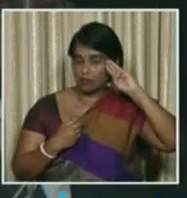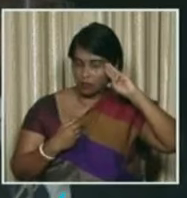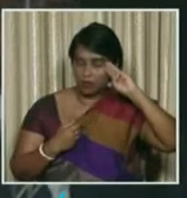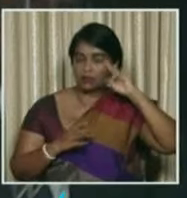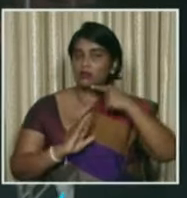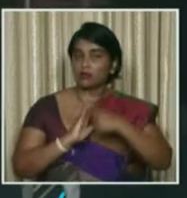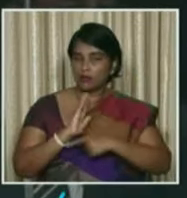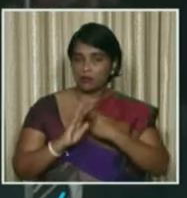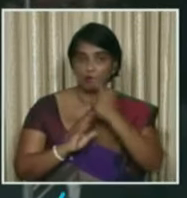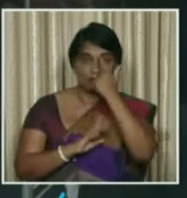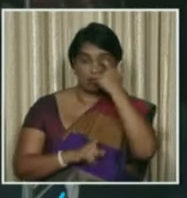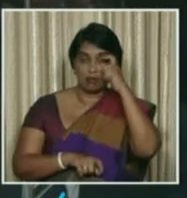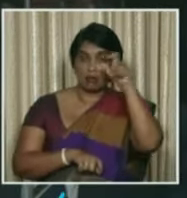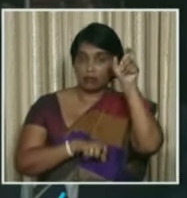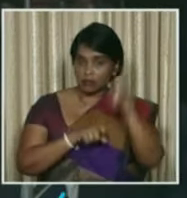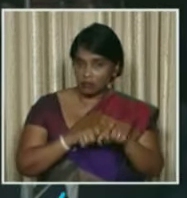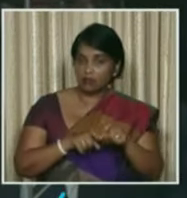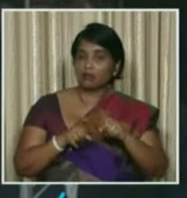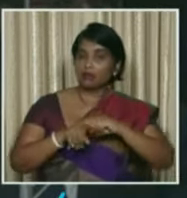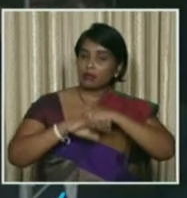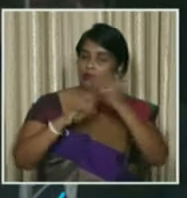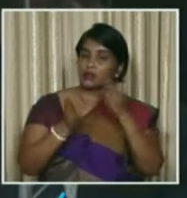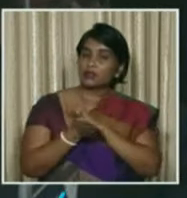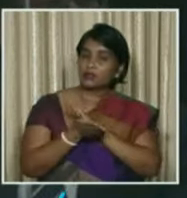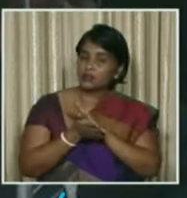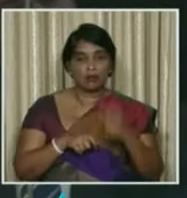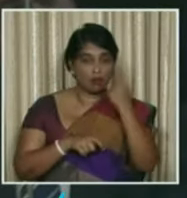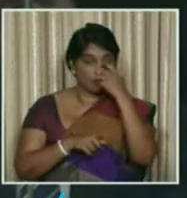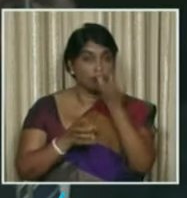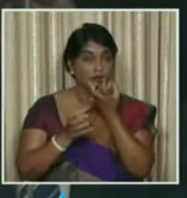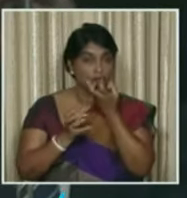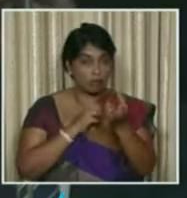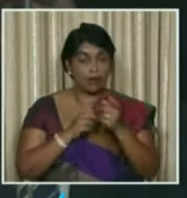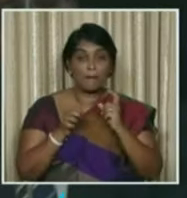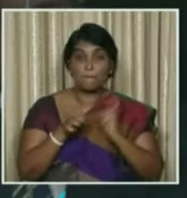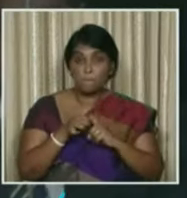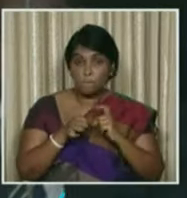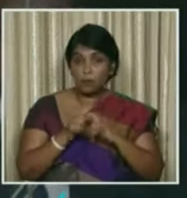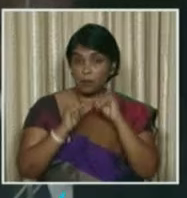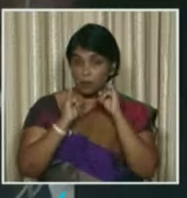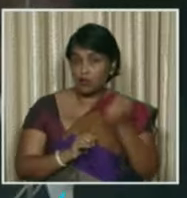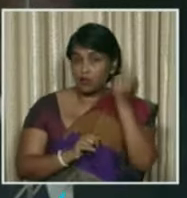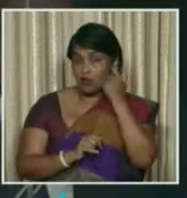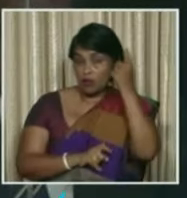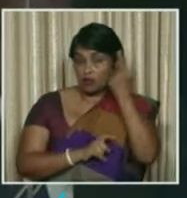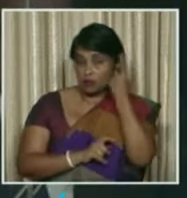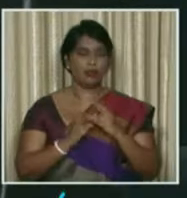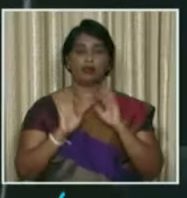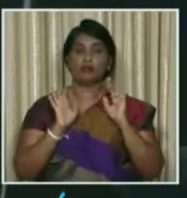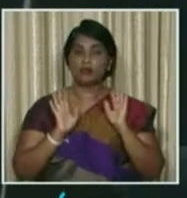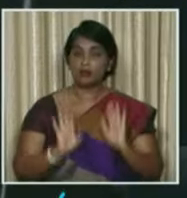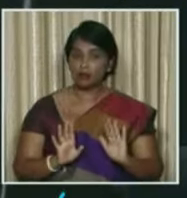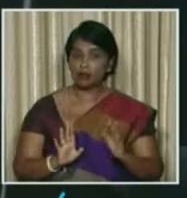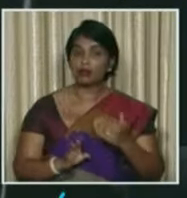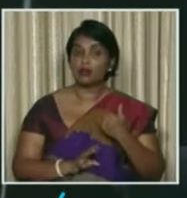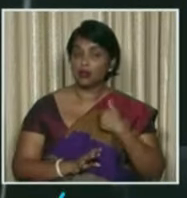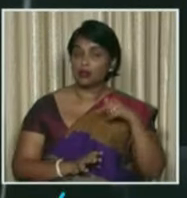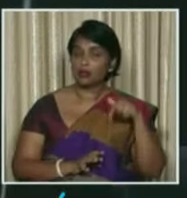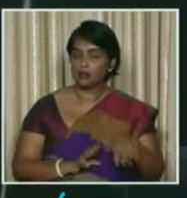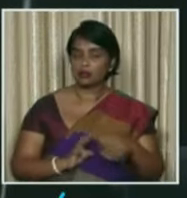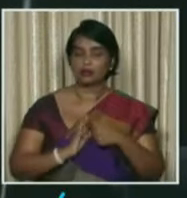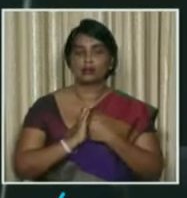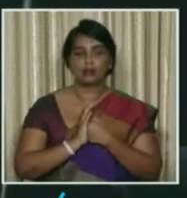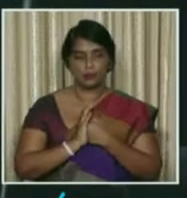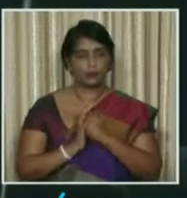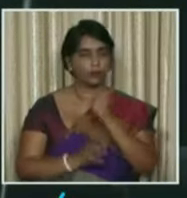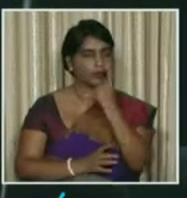රටේ කතෝලික ප්‍රජාවට සහ අනිකු සාමයේදී සියලුම ජනතාවට මේකේ වැරදිකරුවෝ මහමල කරුවෝ අපි අල්ලනවා. මම අදත් ගරු කරනවා